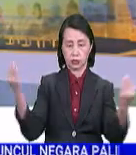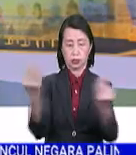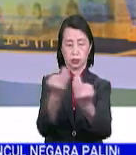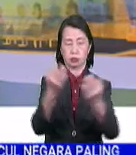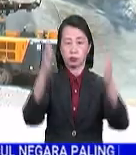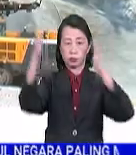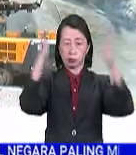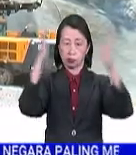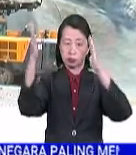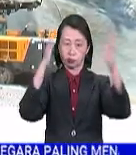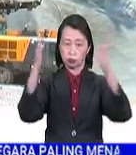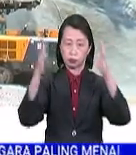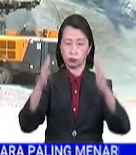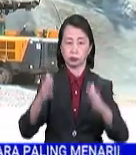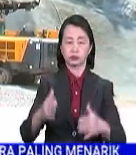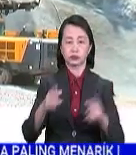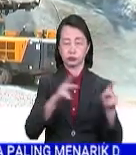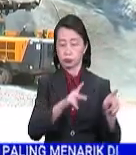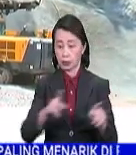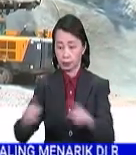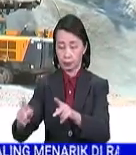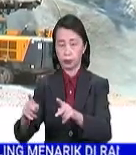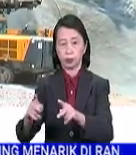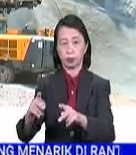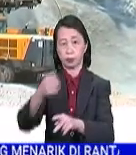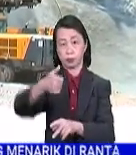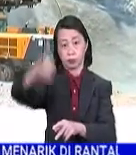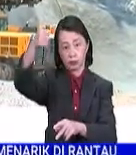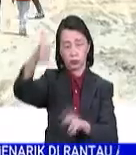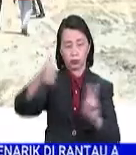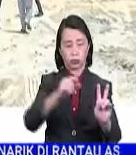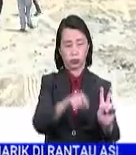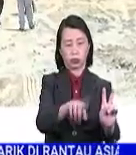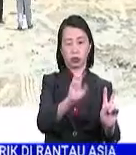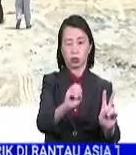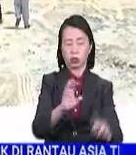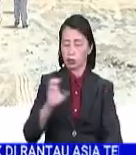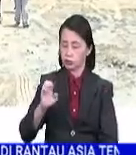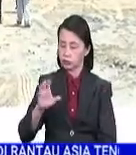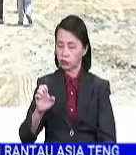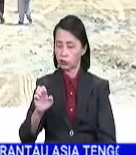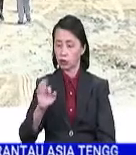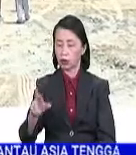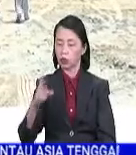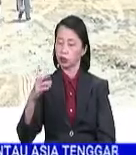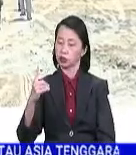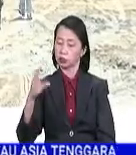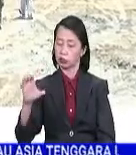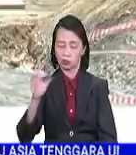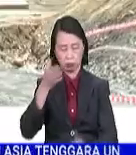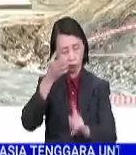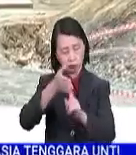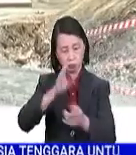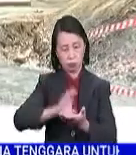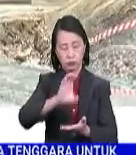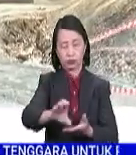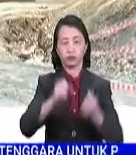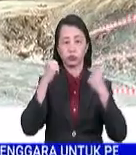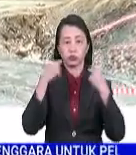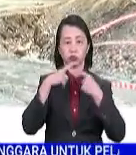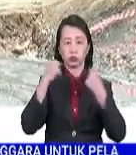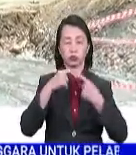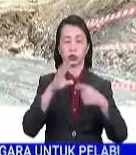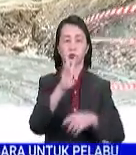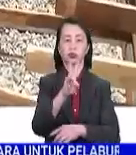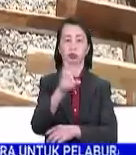belisia lebih pelan intuisi r2plan kosong isi adzim nyasar kan pelaburan swasta sebanyak